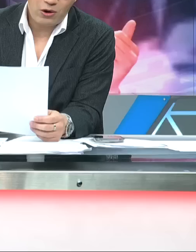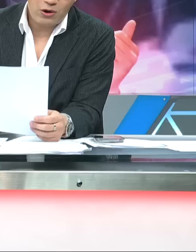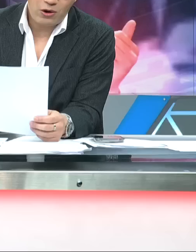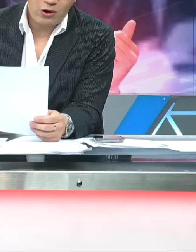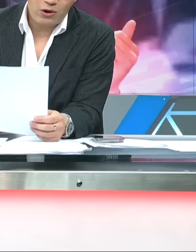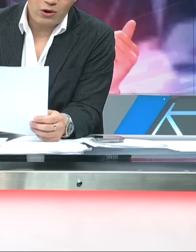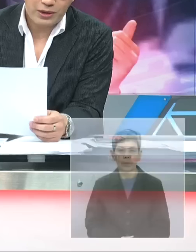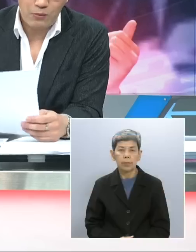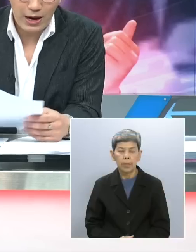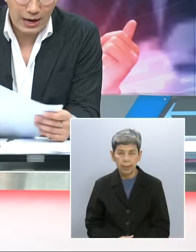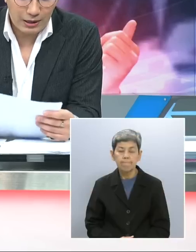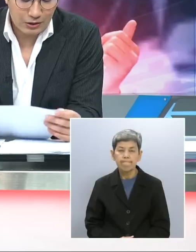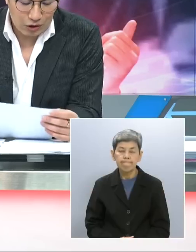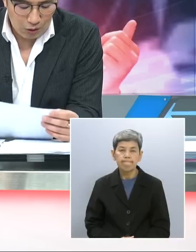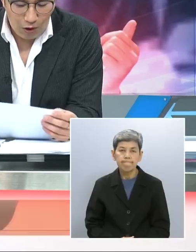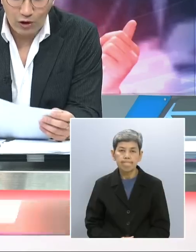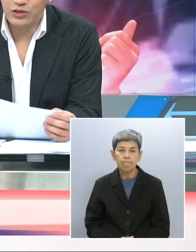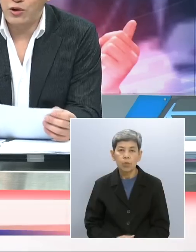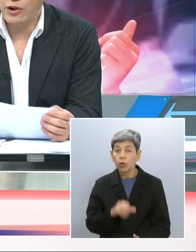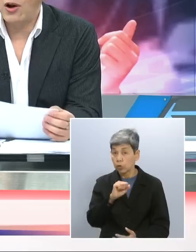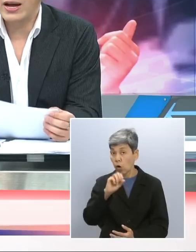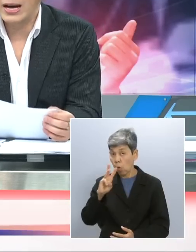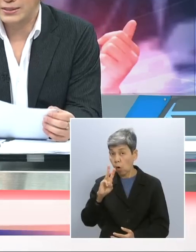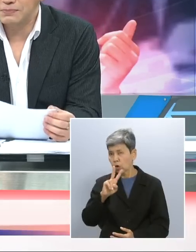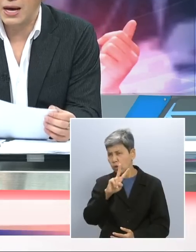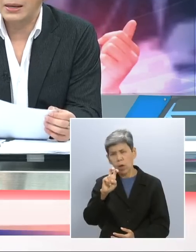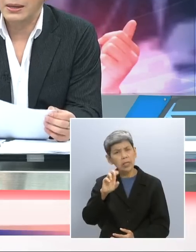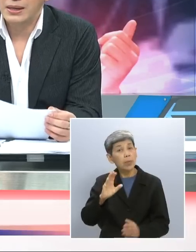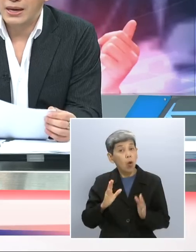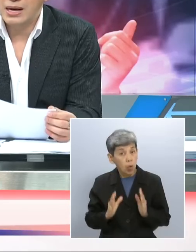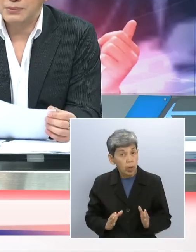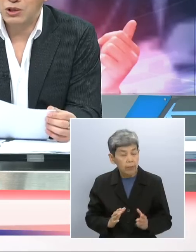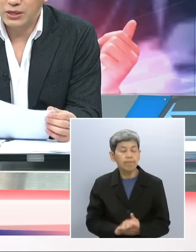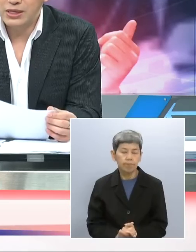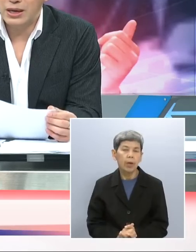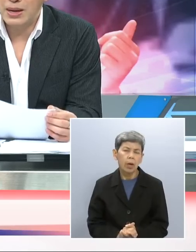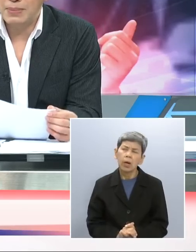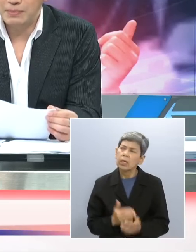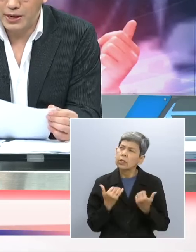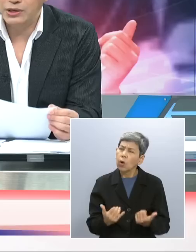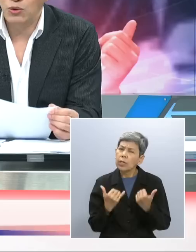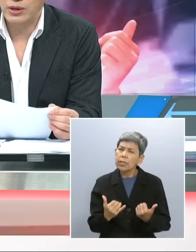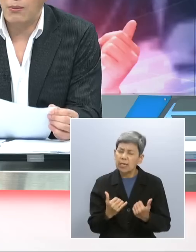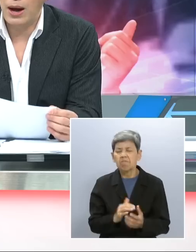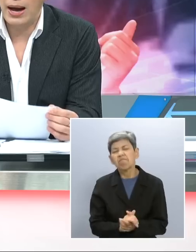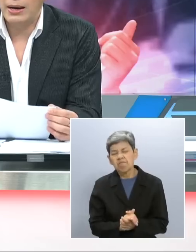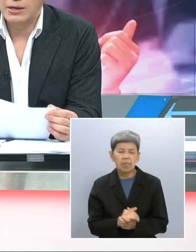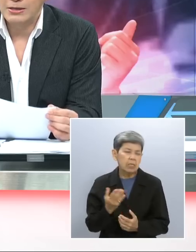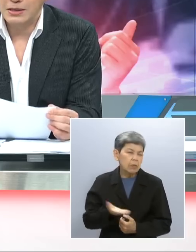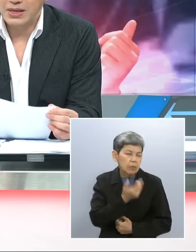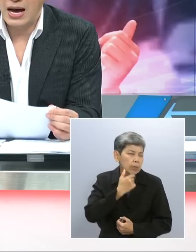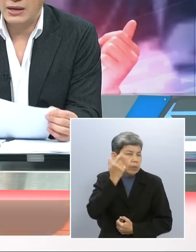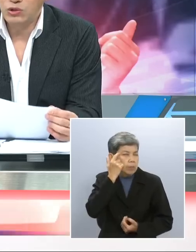คุณผู้ชมครับแน่นอนครับว่าสว 250ท่านนะครับที่ตอนนี้เนี่ยกำลังเป็นประเด็นอยู่นะครับว่า